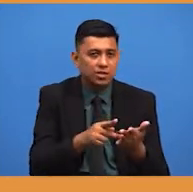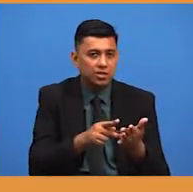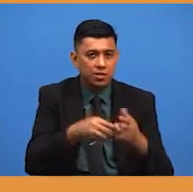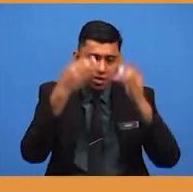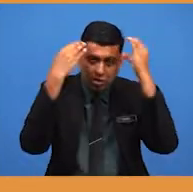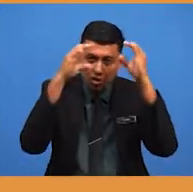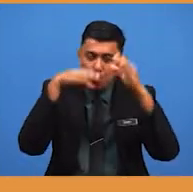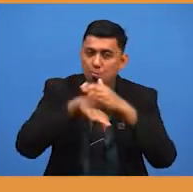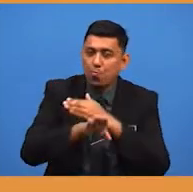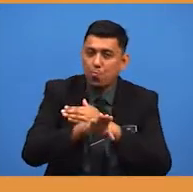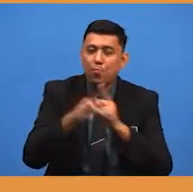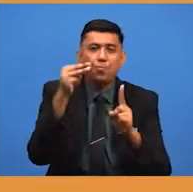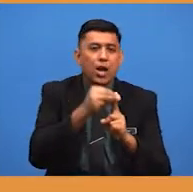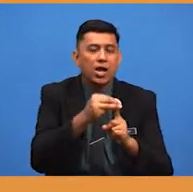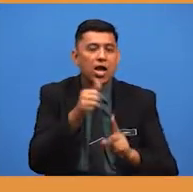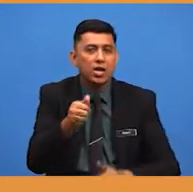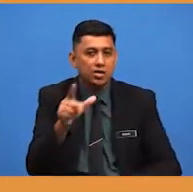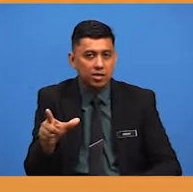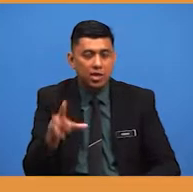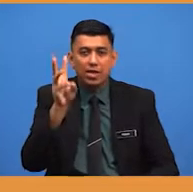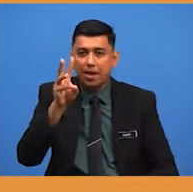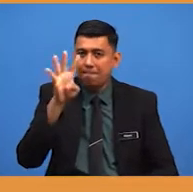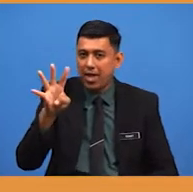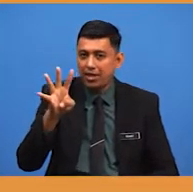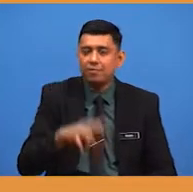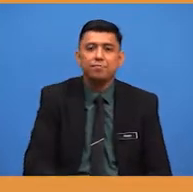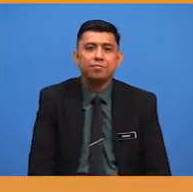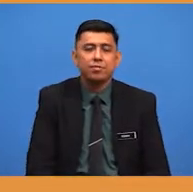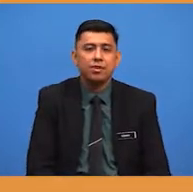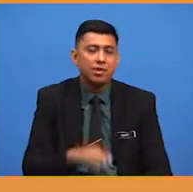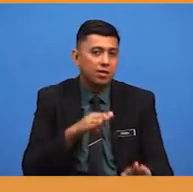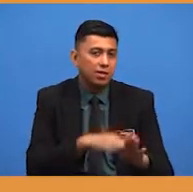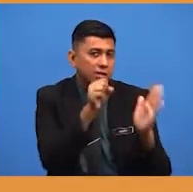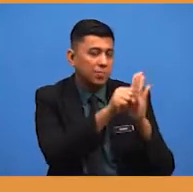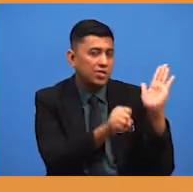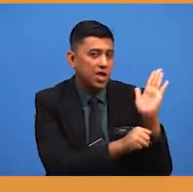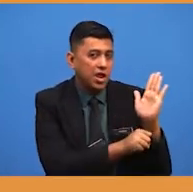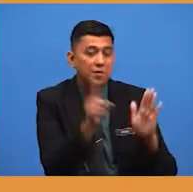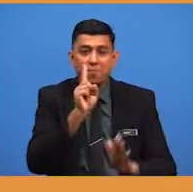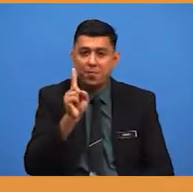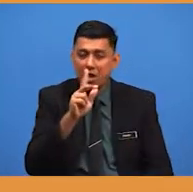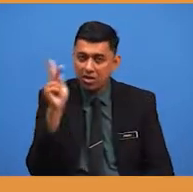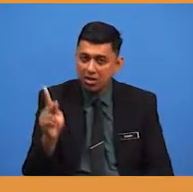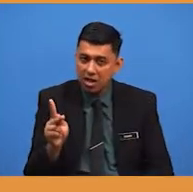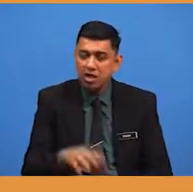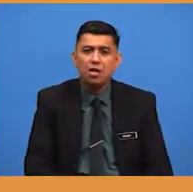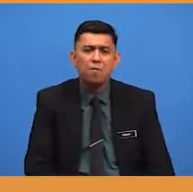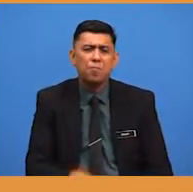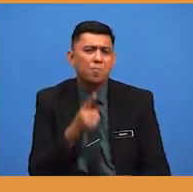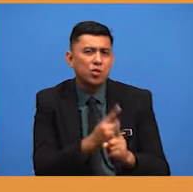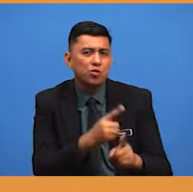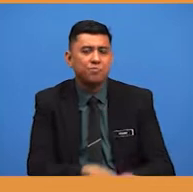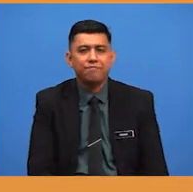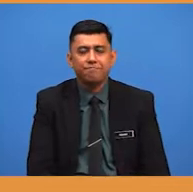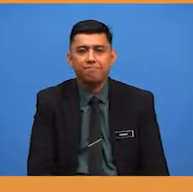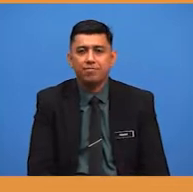cikgu memasukkan markah ialah 64. Pada syarat yang manakah ianya mengatakan